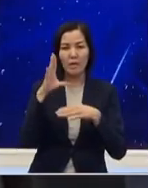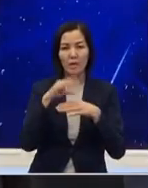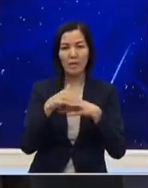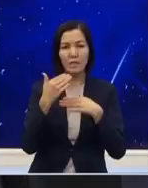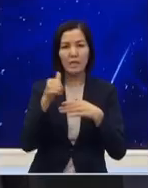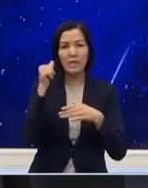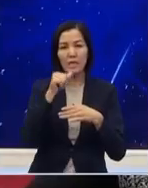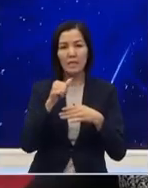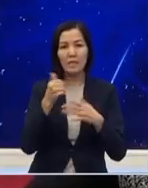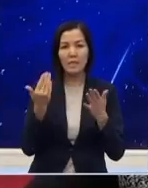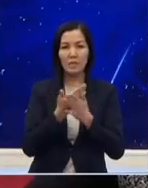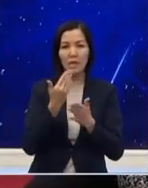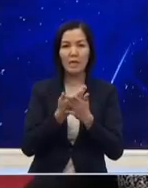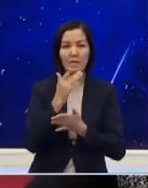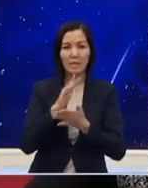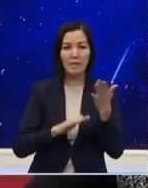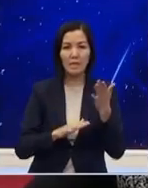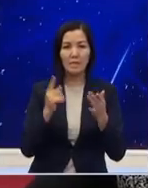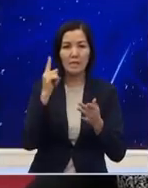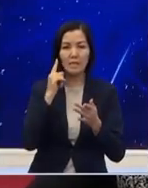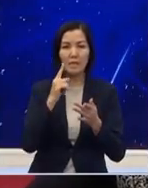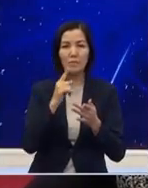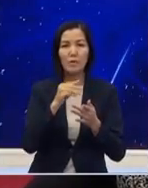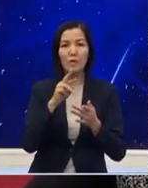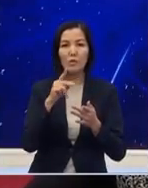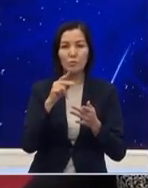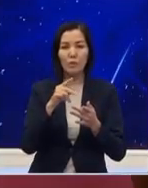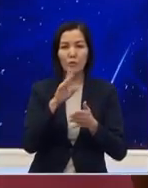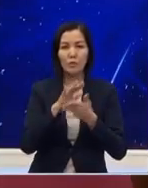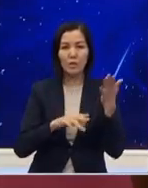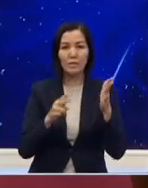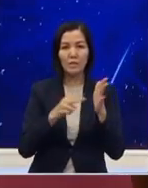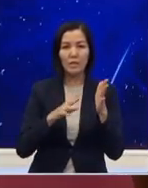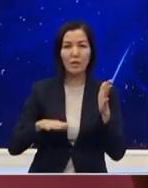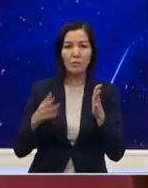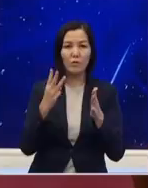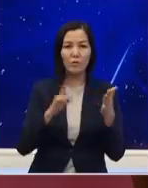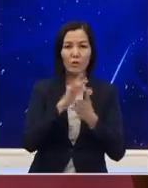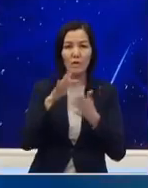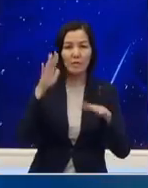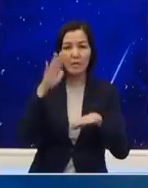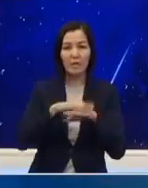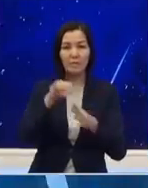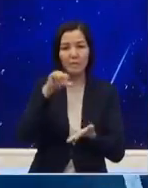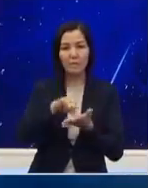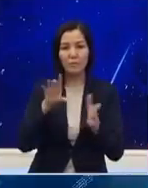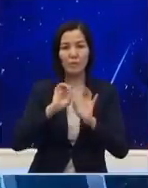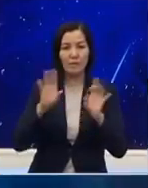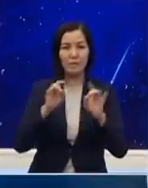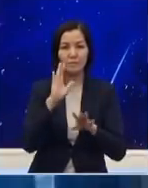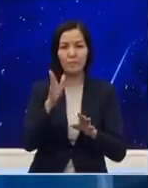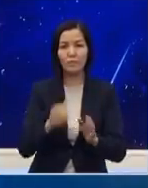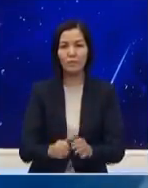ертеңгі жаңалықтарда, ал тыңдалымдар жұмада да жалғасады. Жеті аудан, үш қаланың әкімдері тыңдалады. Гүлжанат Бақылжанова,